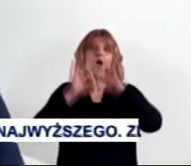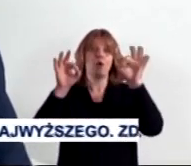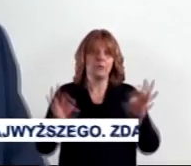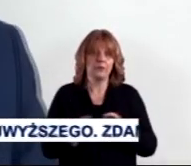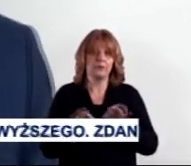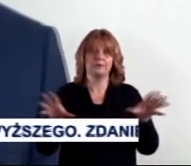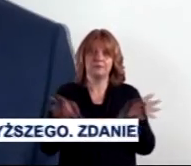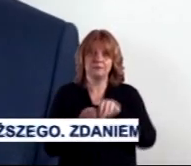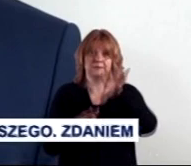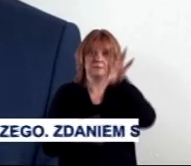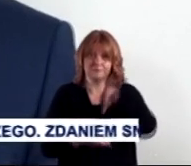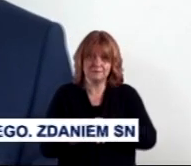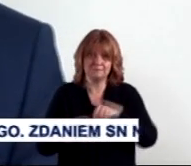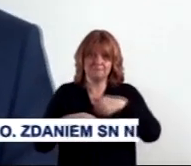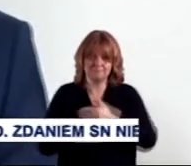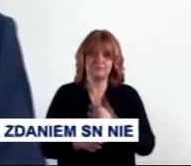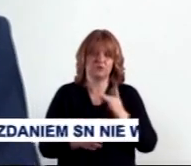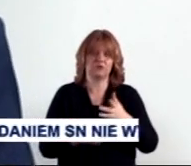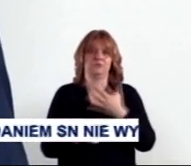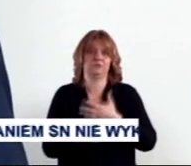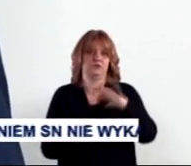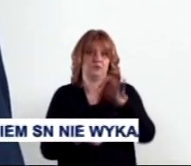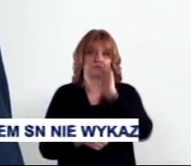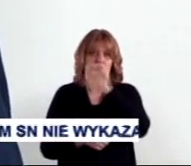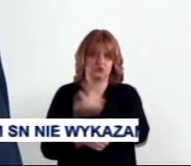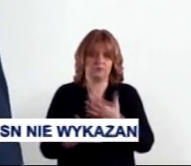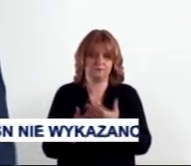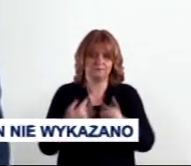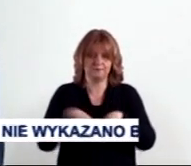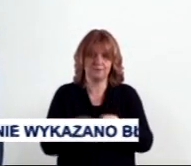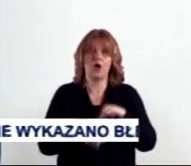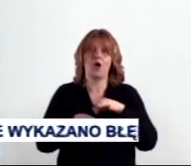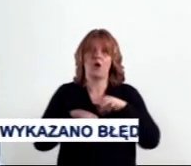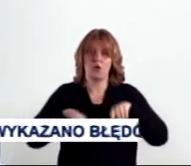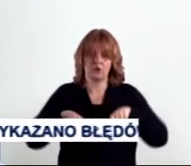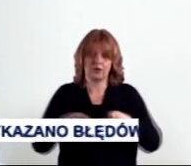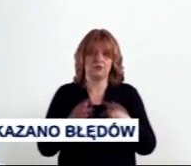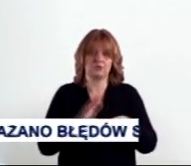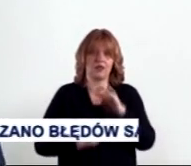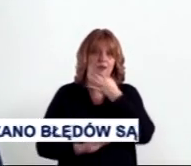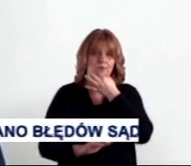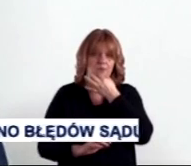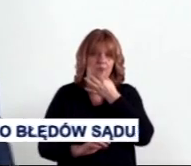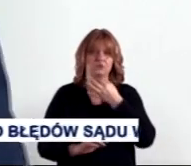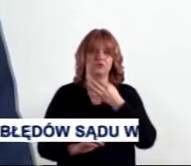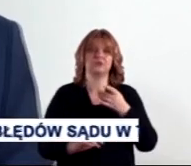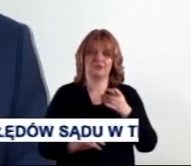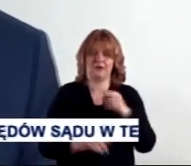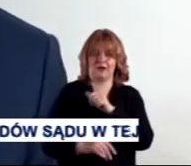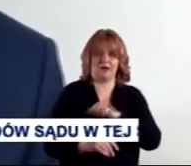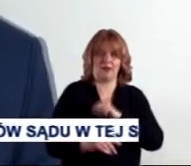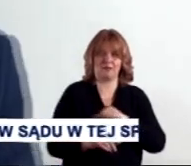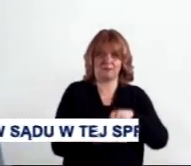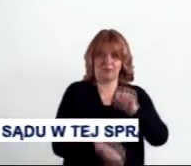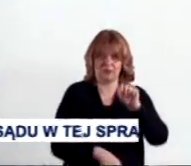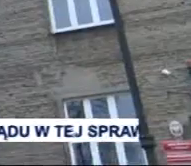szkół uczestniczy w tych i przeprowadza, organizuje dla uczniów klas maturalnych